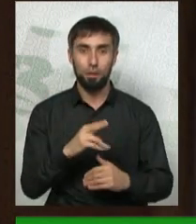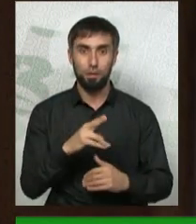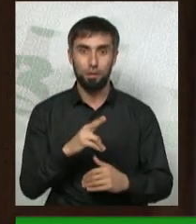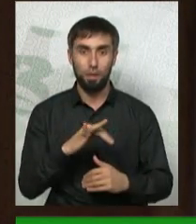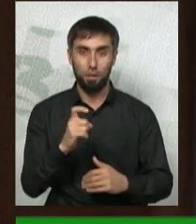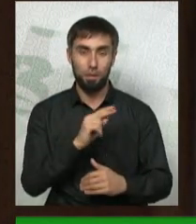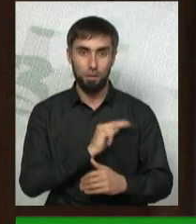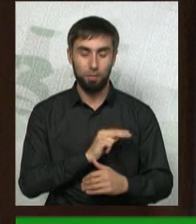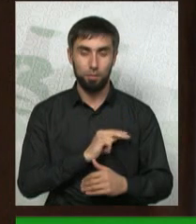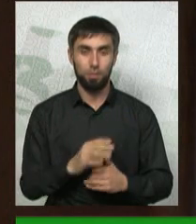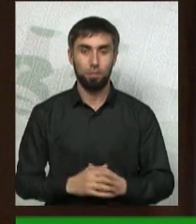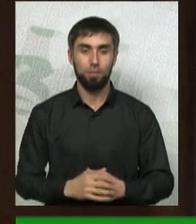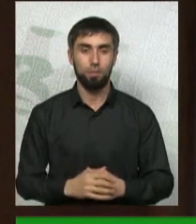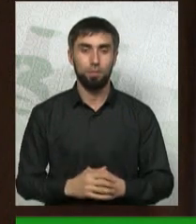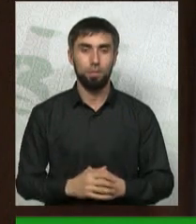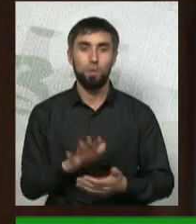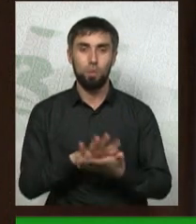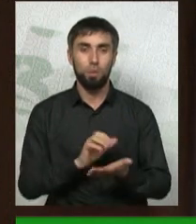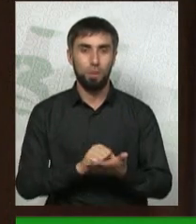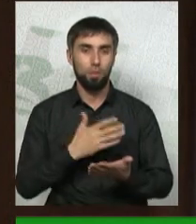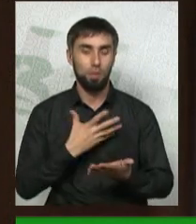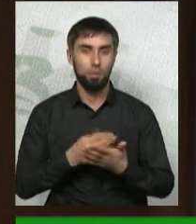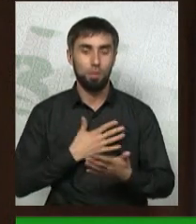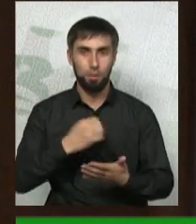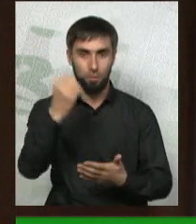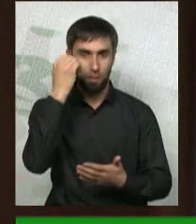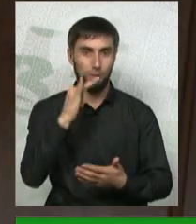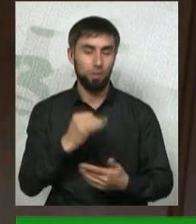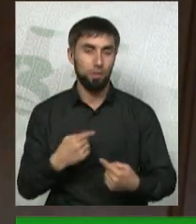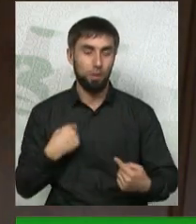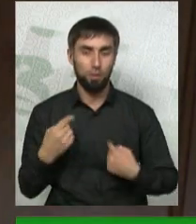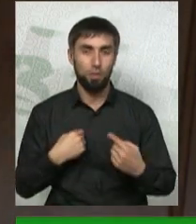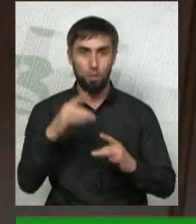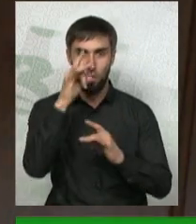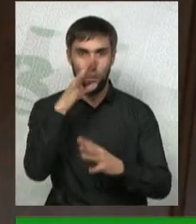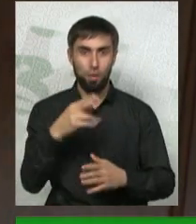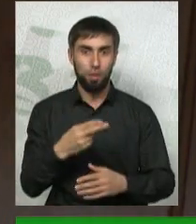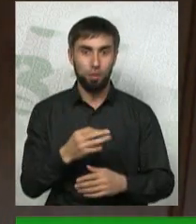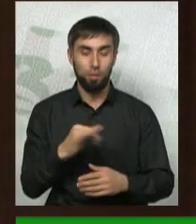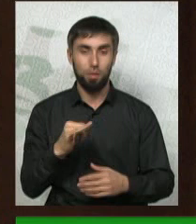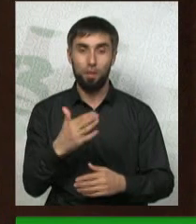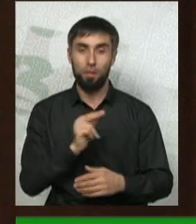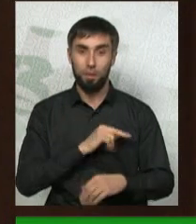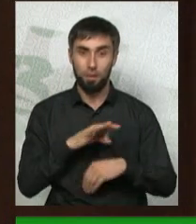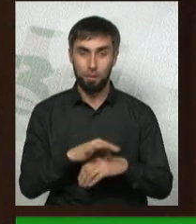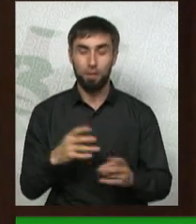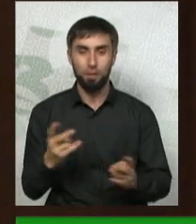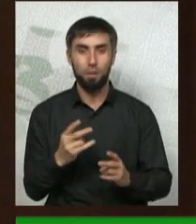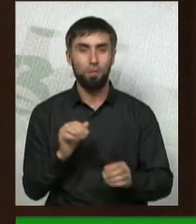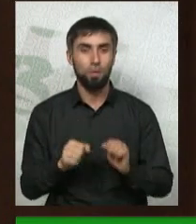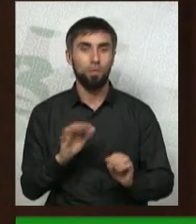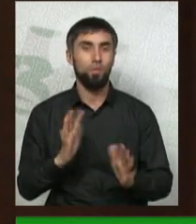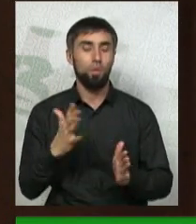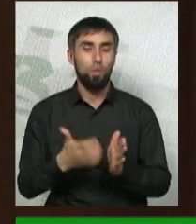и уничтожаются наши памятники археологии, страдают культурные ценности. Проведение данных работ возможно только в